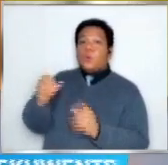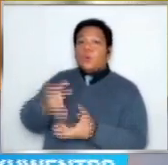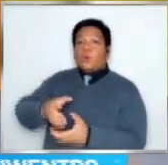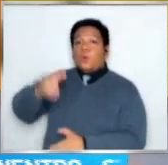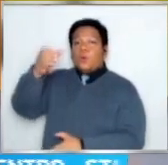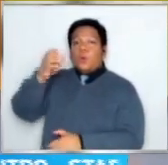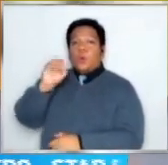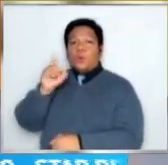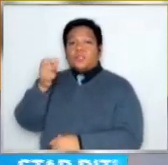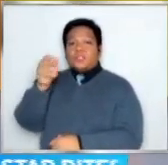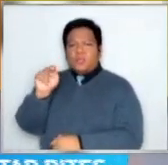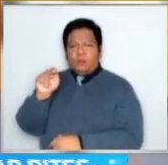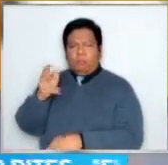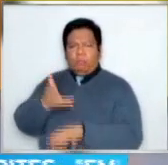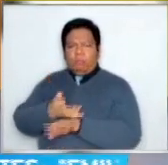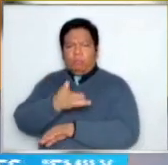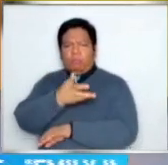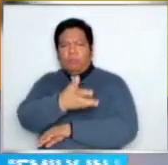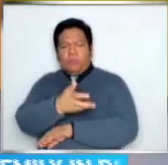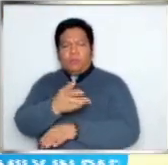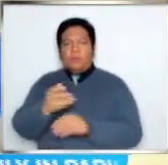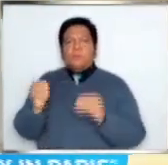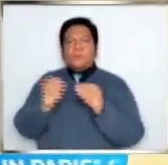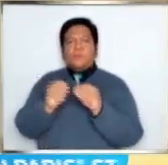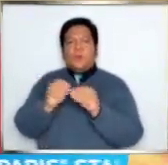GMA Regional TV Balitang Bistak.